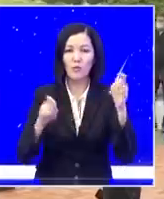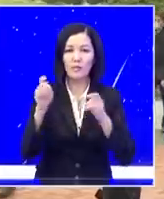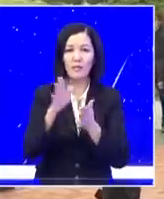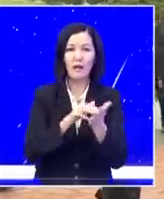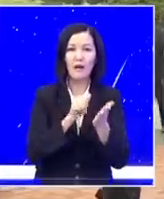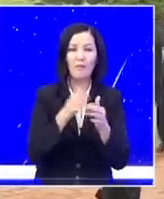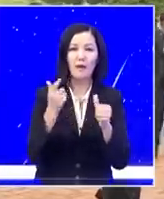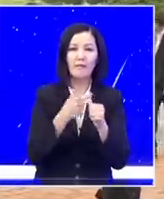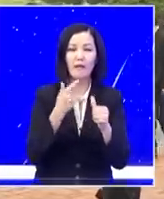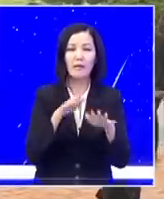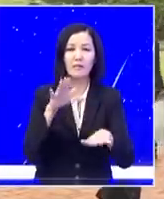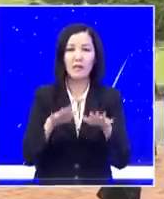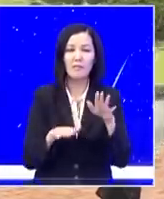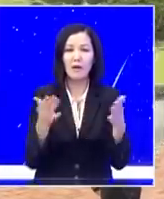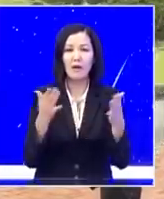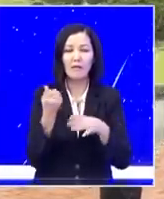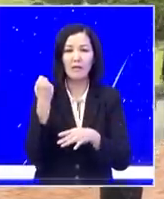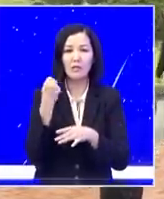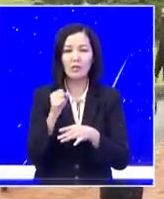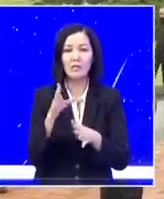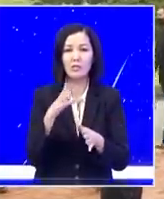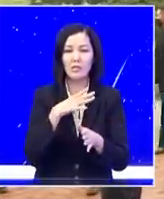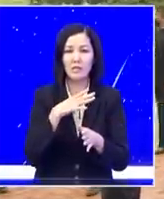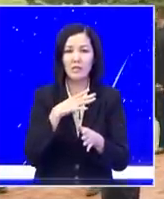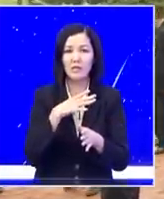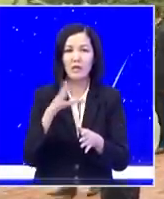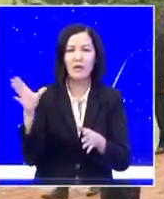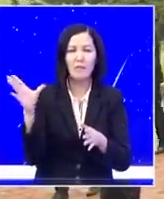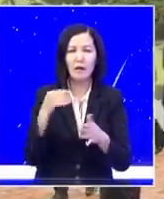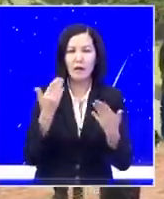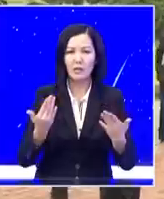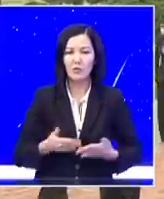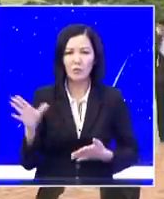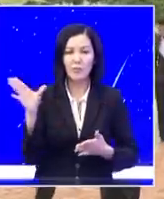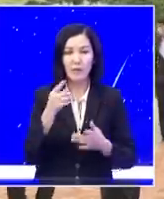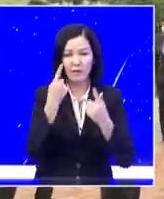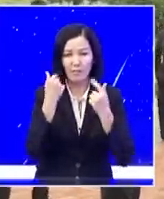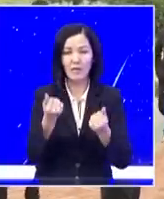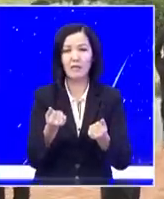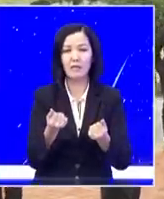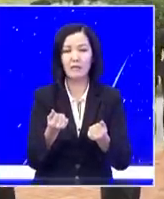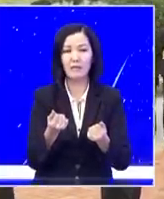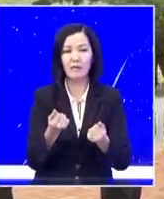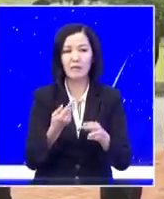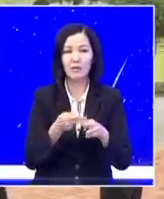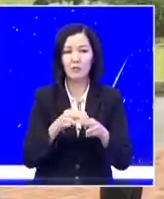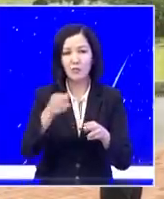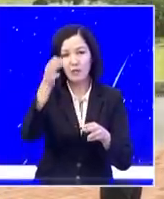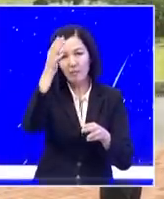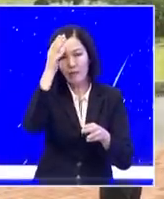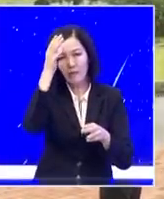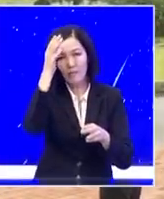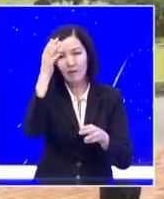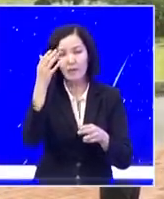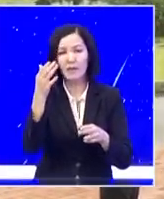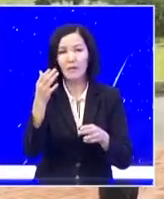саумаға қандай, қандай жеңіс жеткен бүкіл өмір жолын білетін болса. Сондықтан бүгін де бүкіл